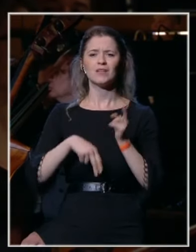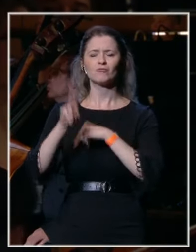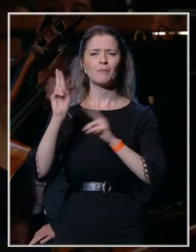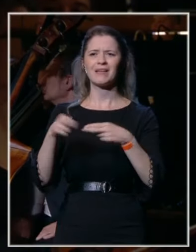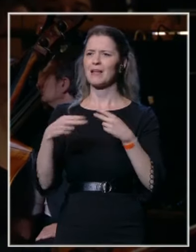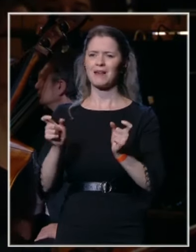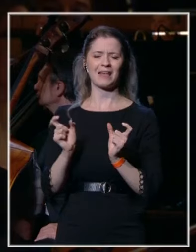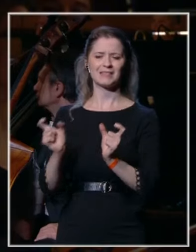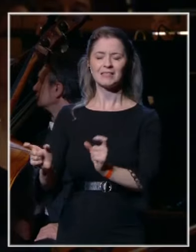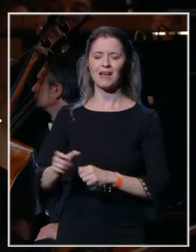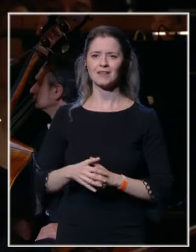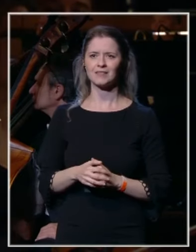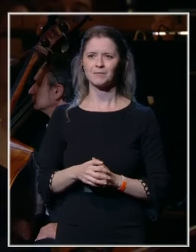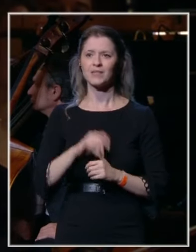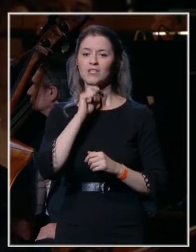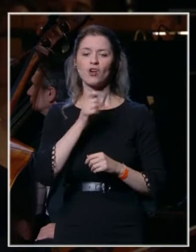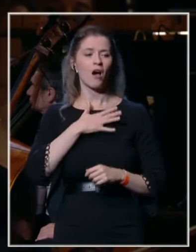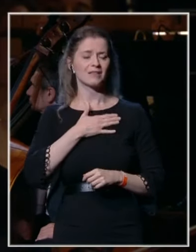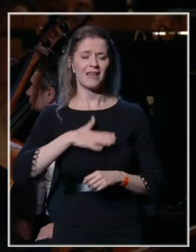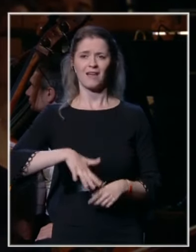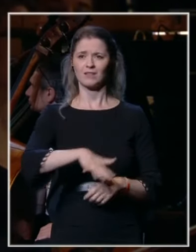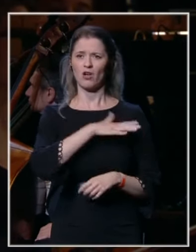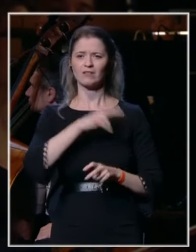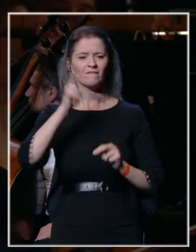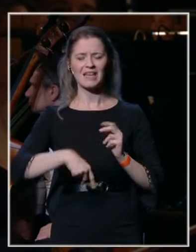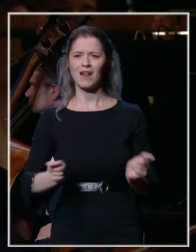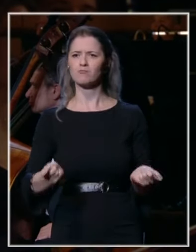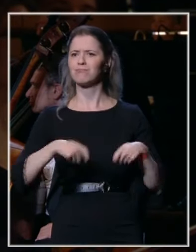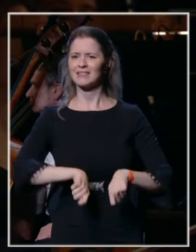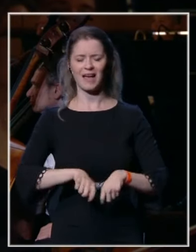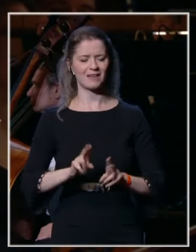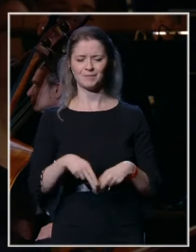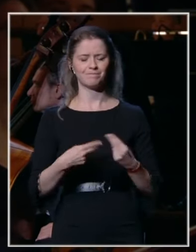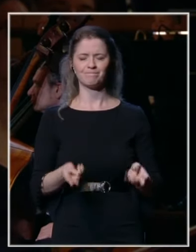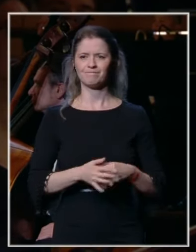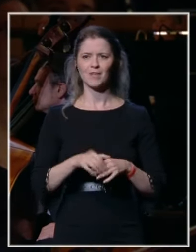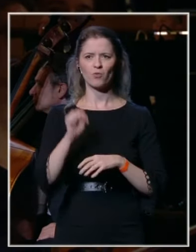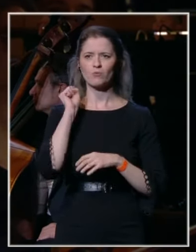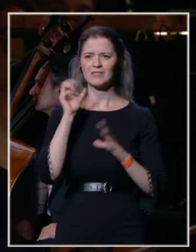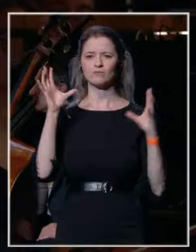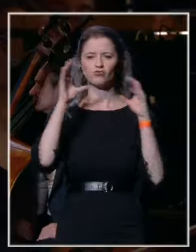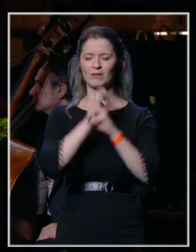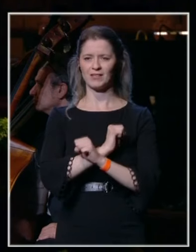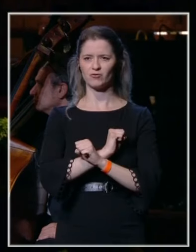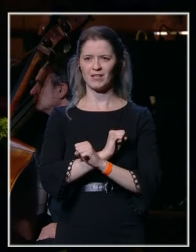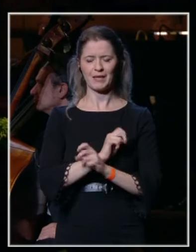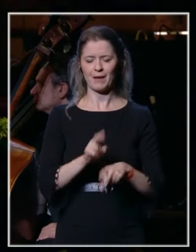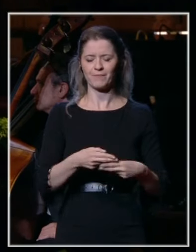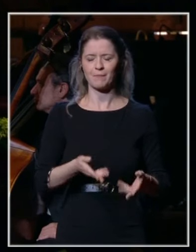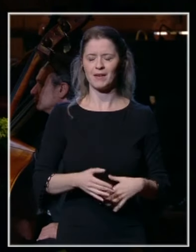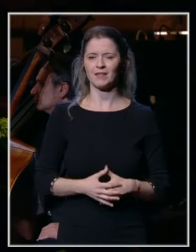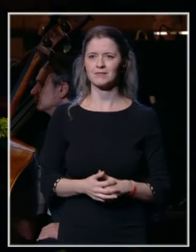kizárni, hazánkat pedig nem tudták végleg bezárni a kommunizmus sötétségébe.